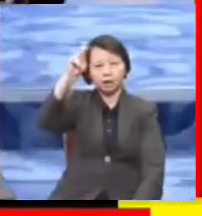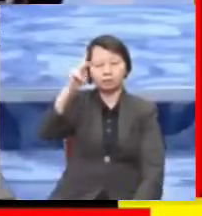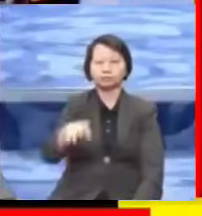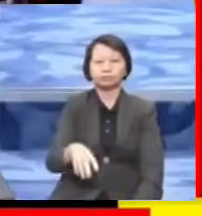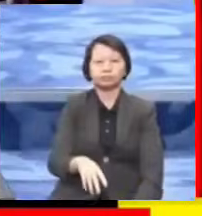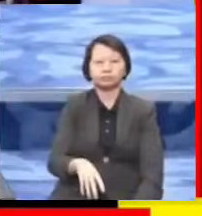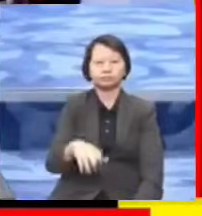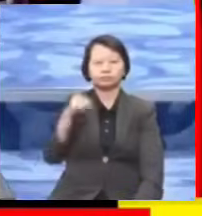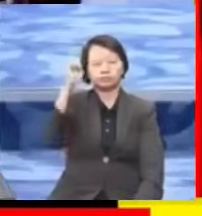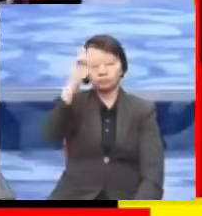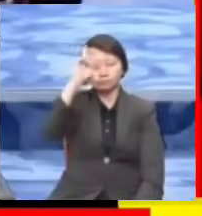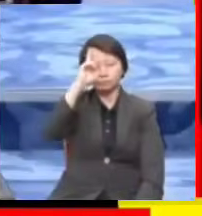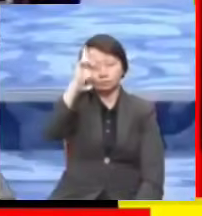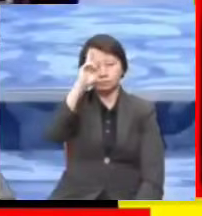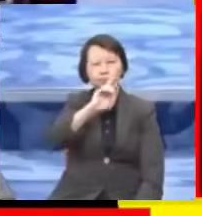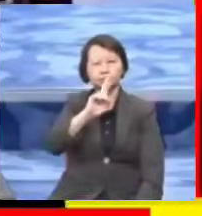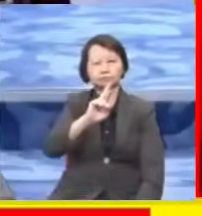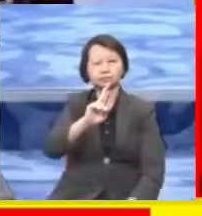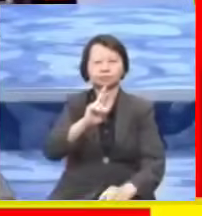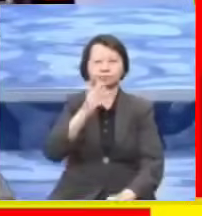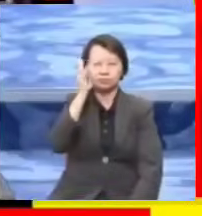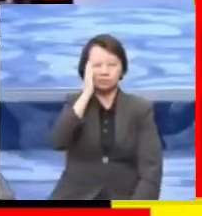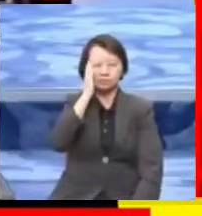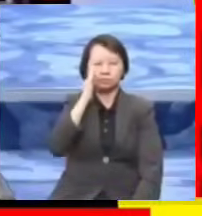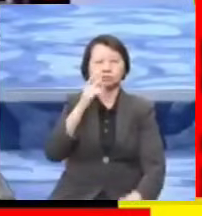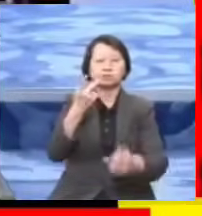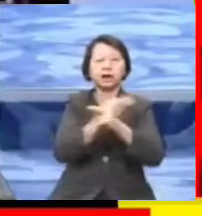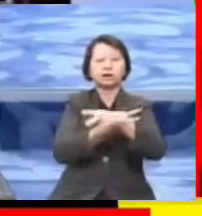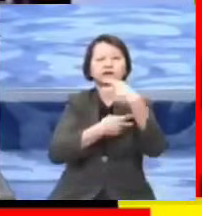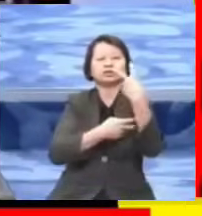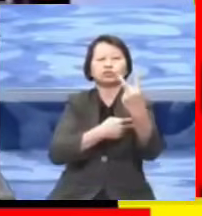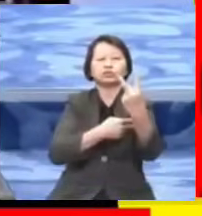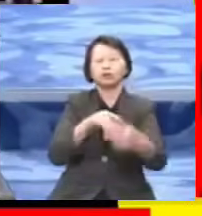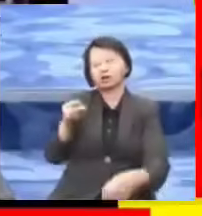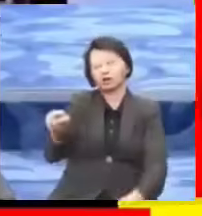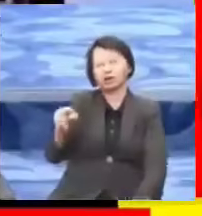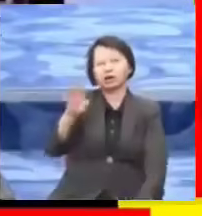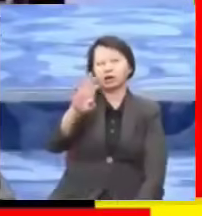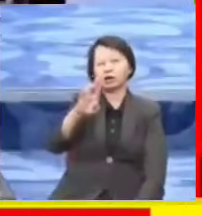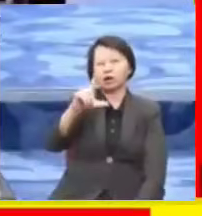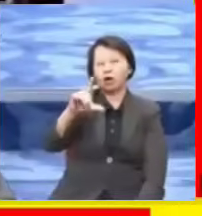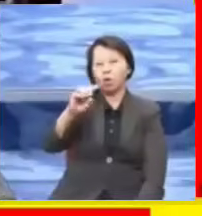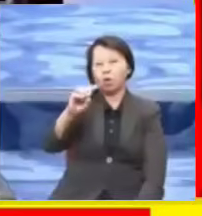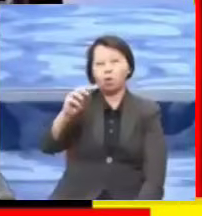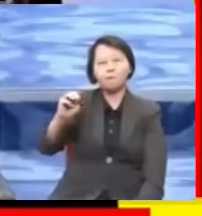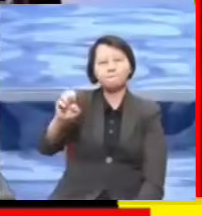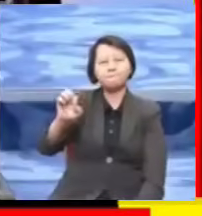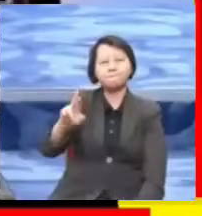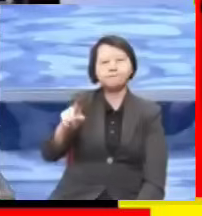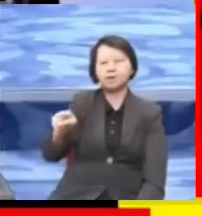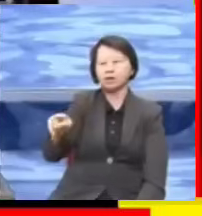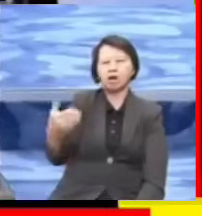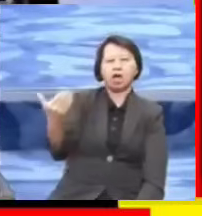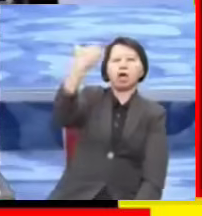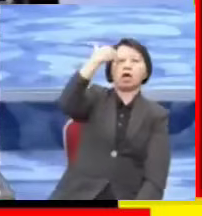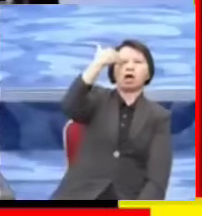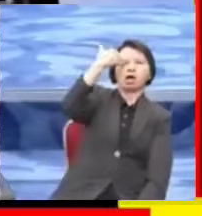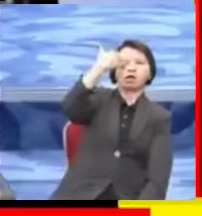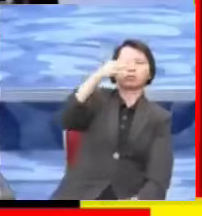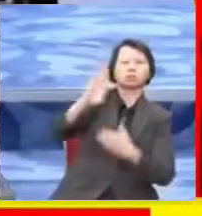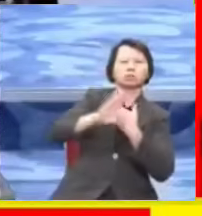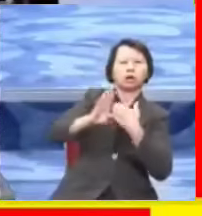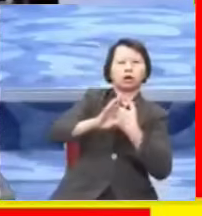Seperti mana kita sedia maklum, ini kali kedua yang Bloomberg telah membuat satu tuahan yang berbahaya. Pertama,